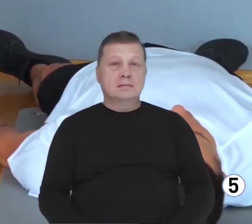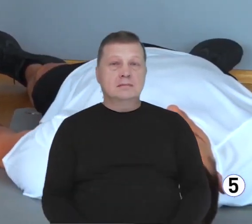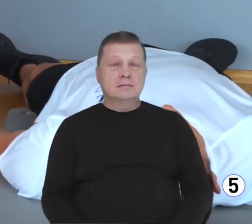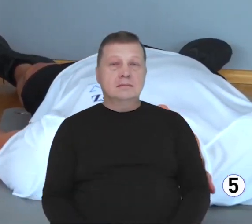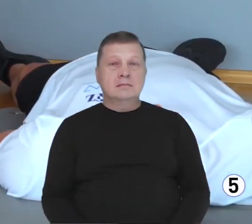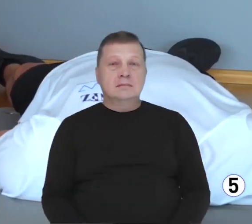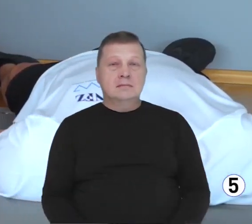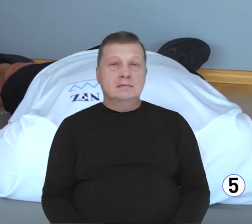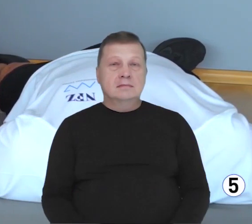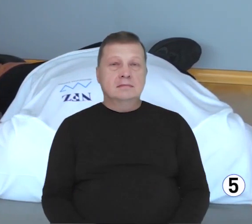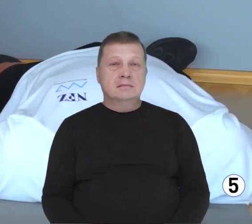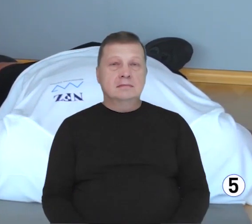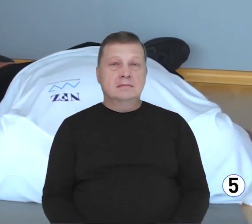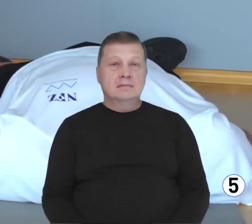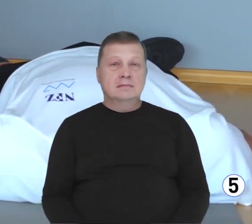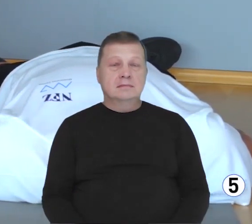18.